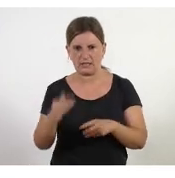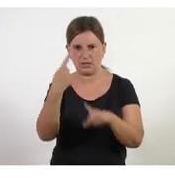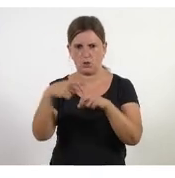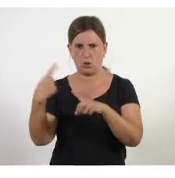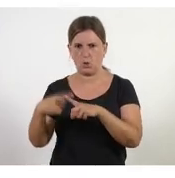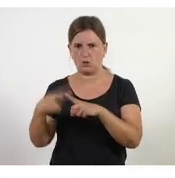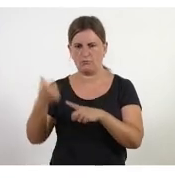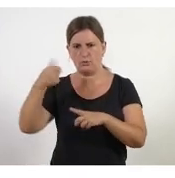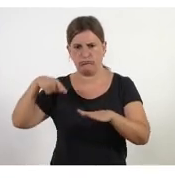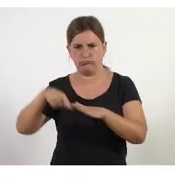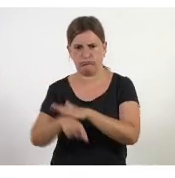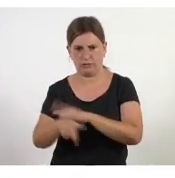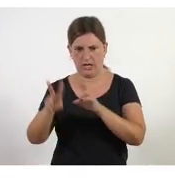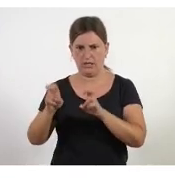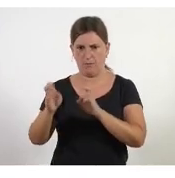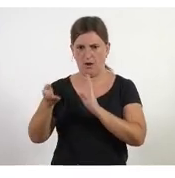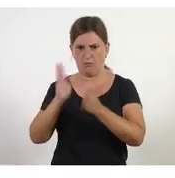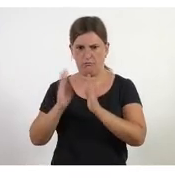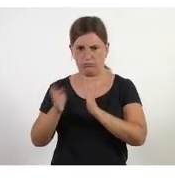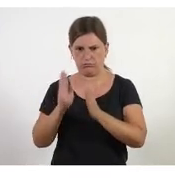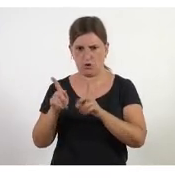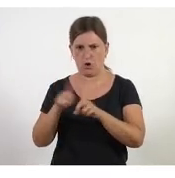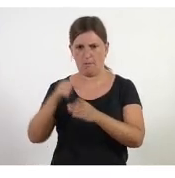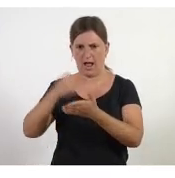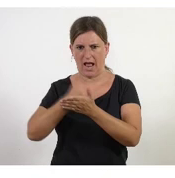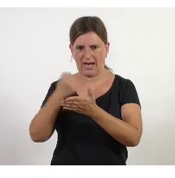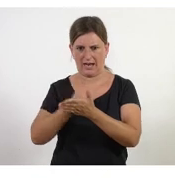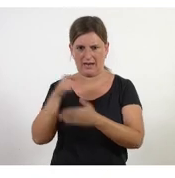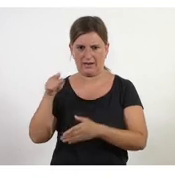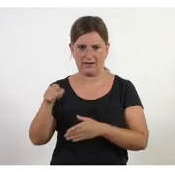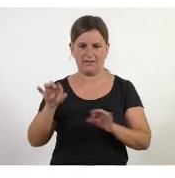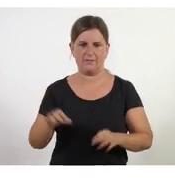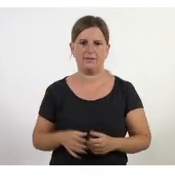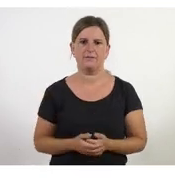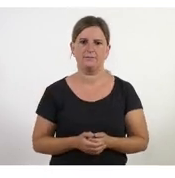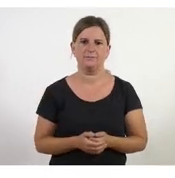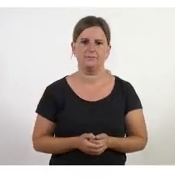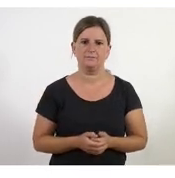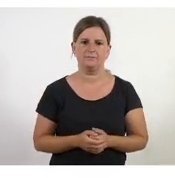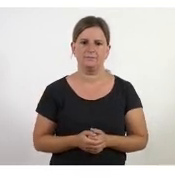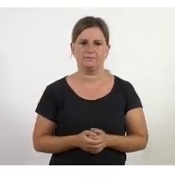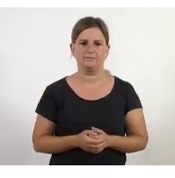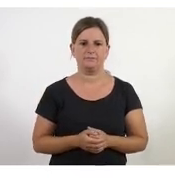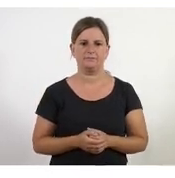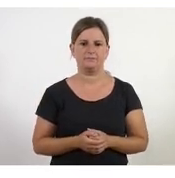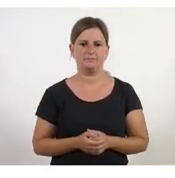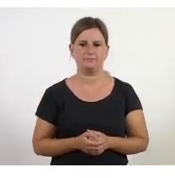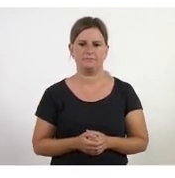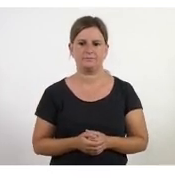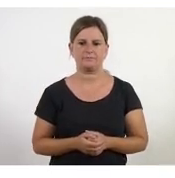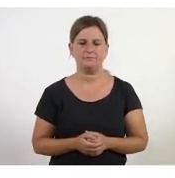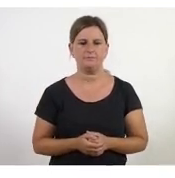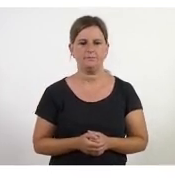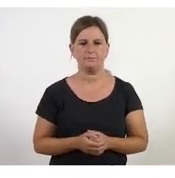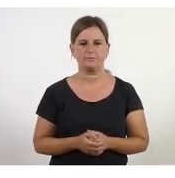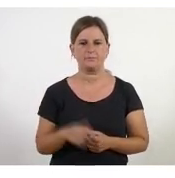molt més enfocada en el tema de fer una acadèmia, una plataforma de formació. Mm-hmm. Fantàstic. Jo he aprofitat per deixar en